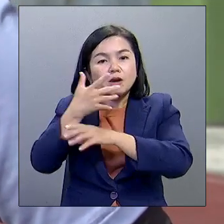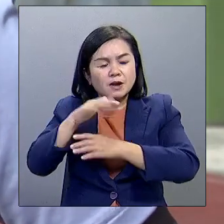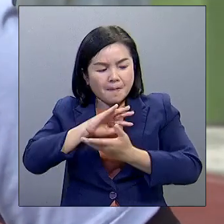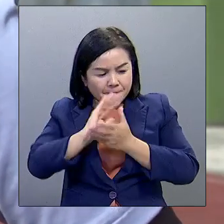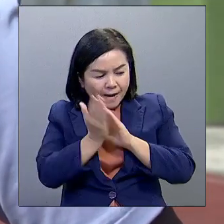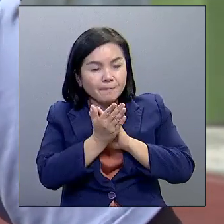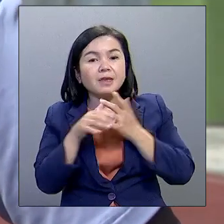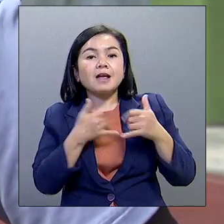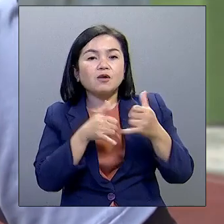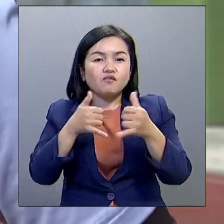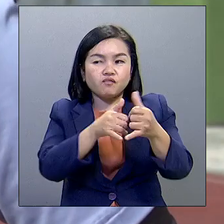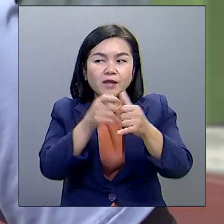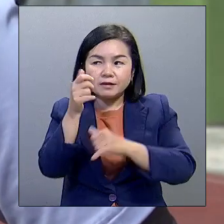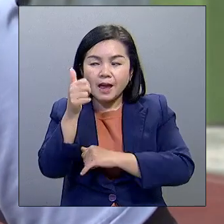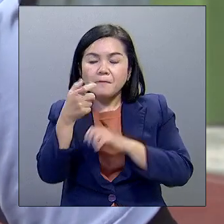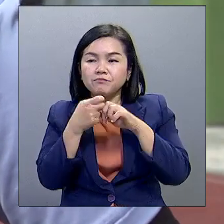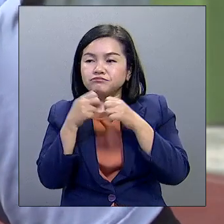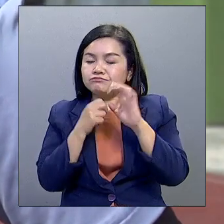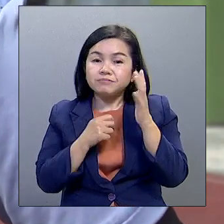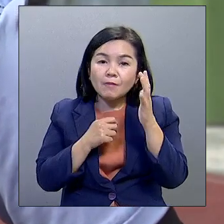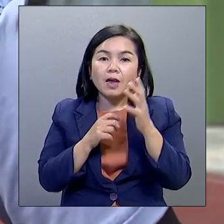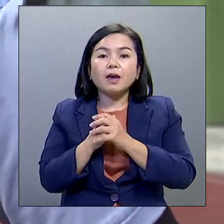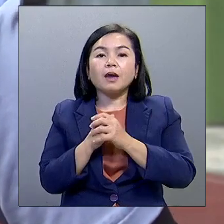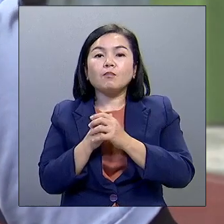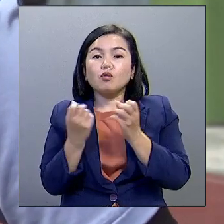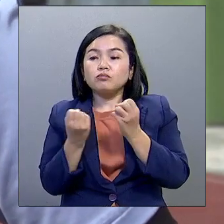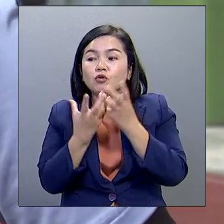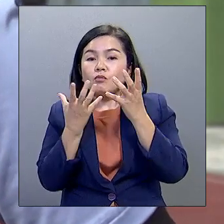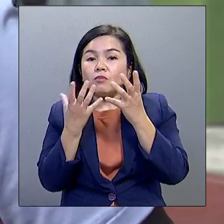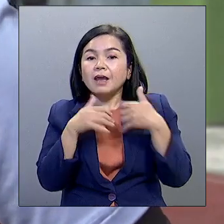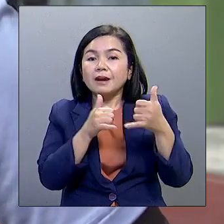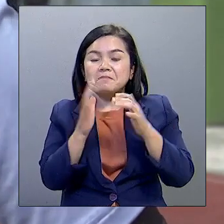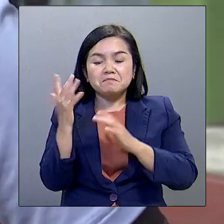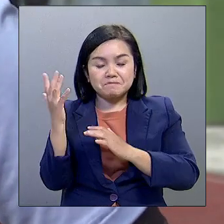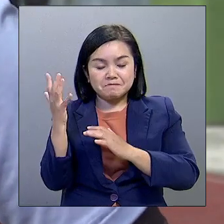วกันได้ดีขึ้นแล้วก็ไม่น่าจะมีปัญหาไม่น่าจะส่งผลต่อฟอร์มการเล่นครับ